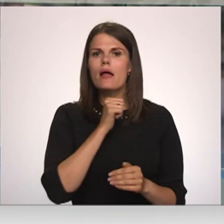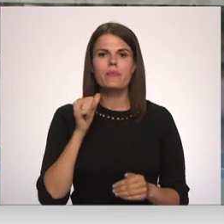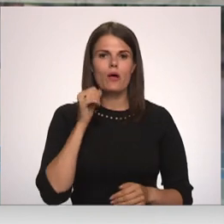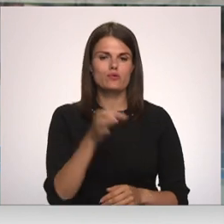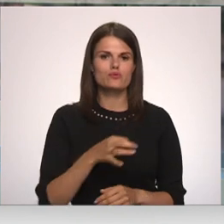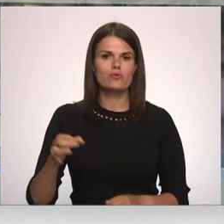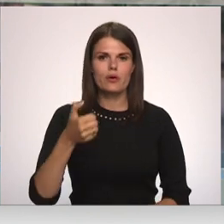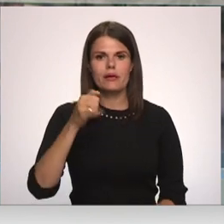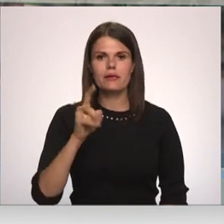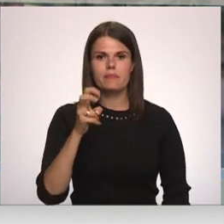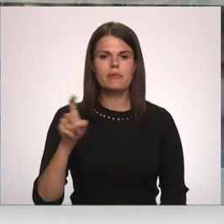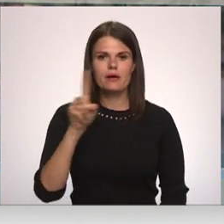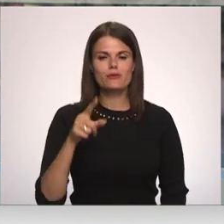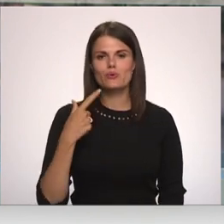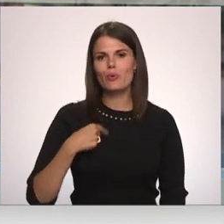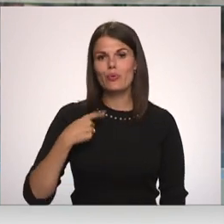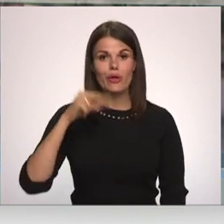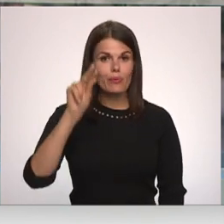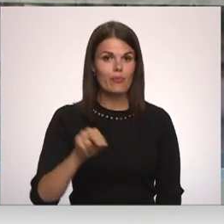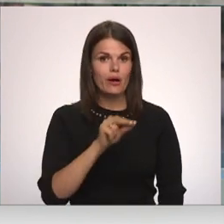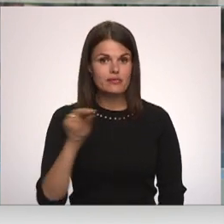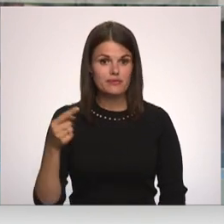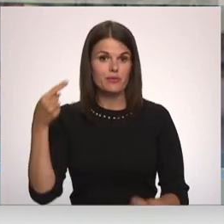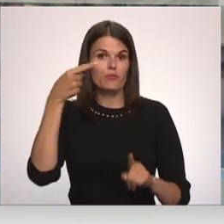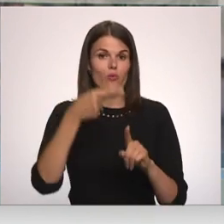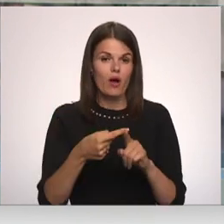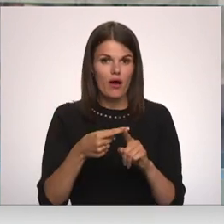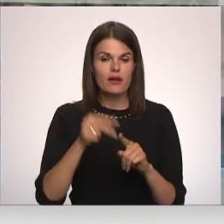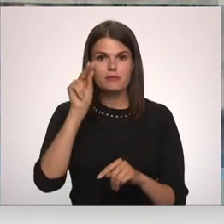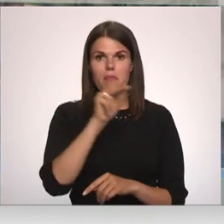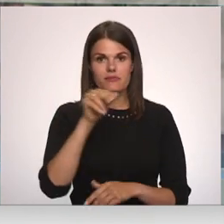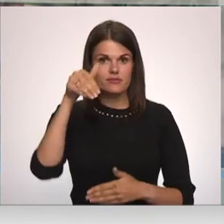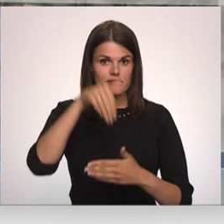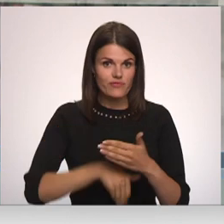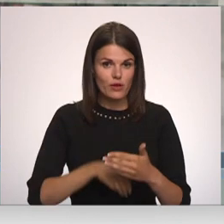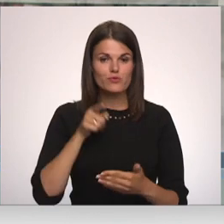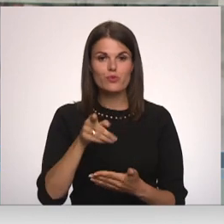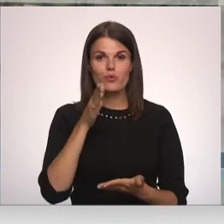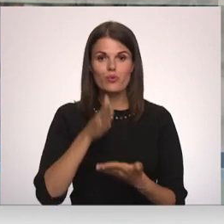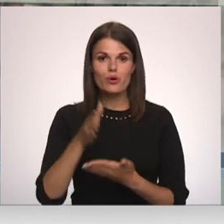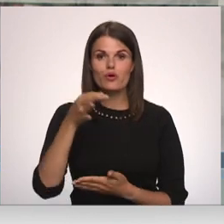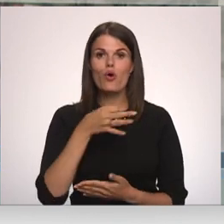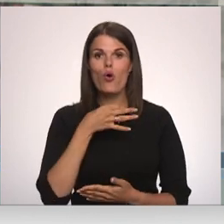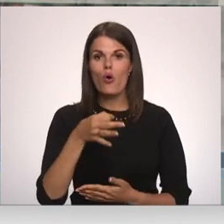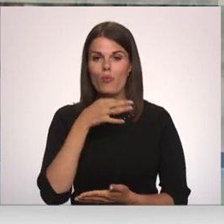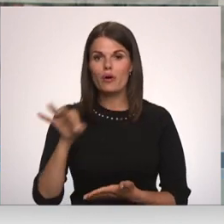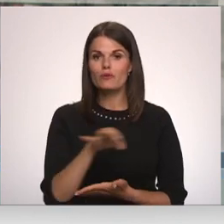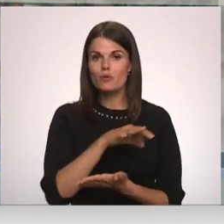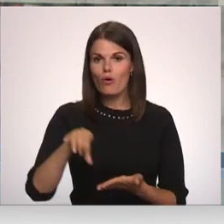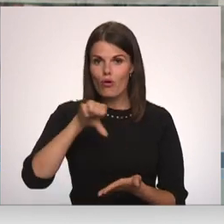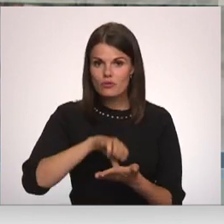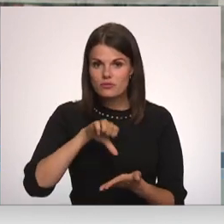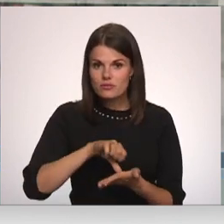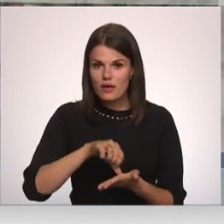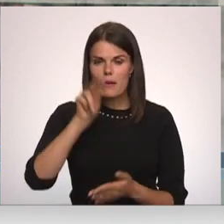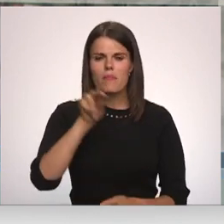novada Ģipkas evaņģēliska luteriskā baznīca. Pirmo reizi dievnama vēsturē tajā notika operas koncertu uzvedums.